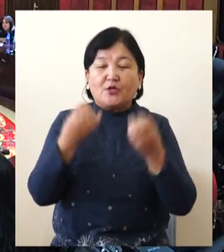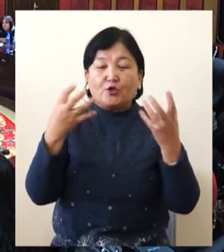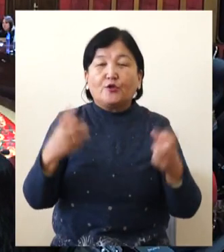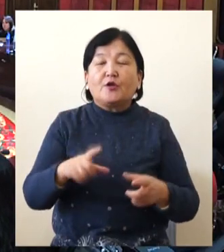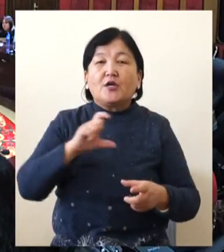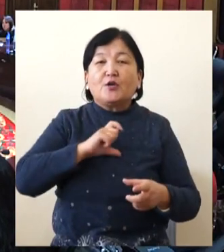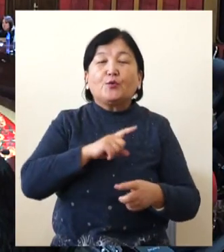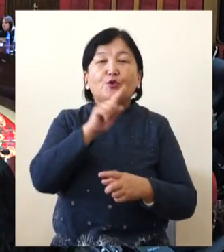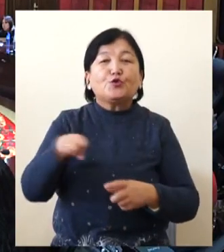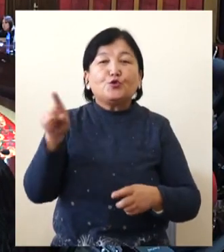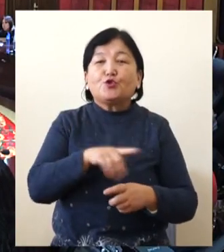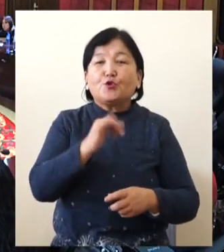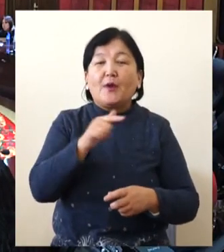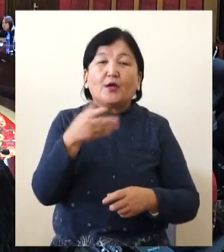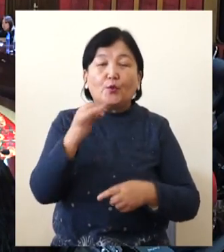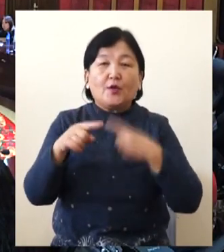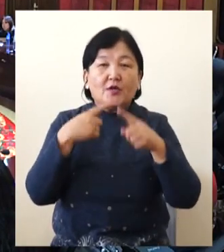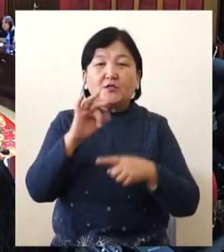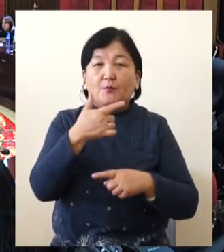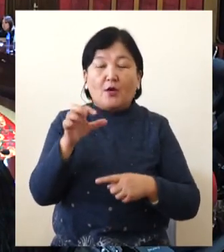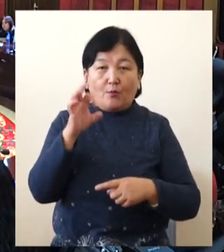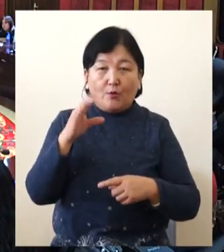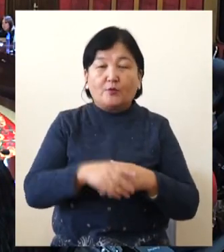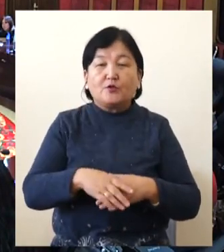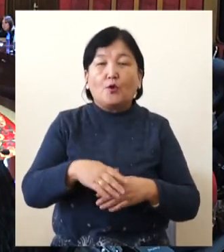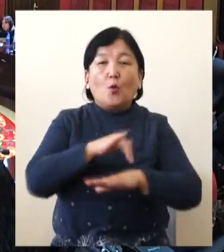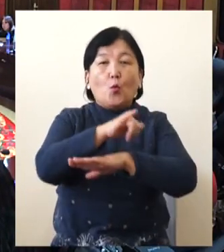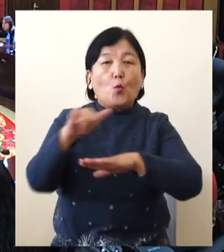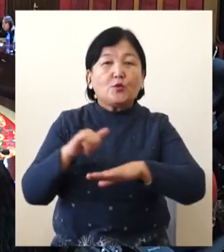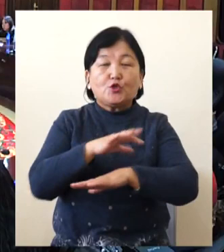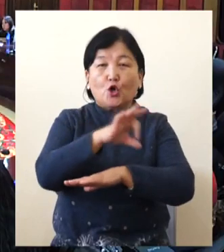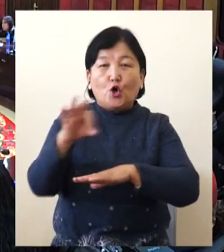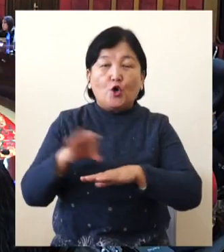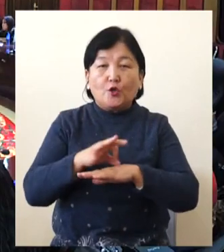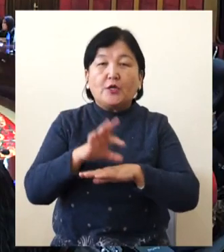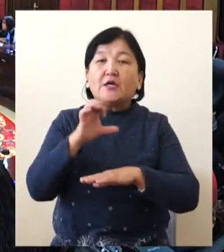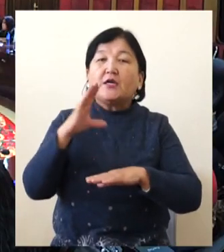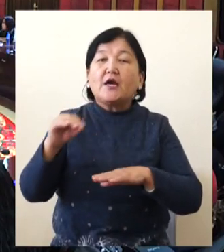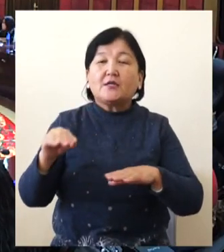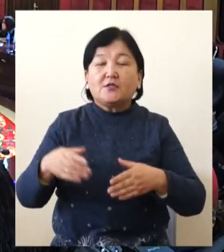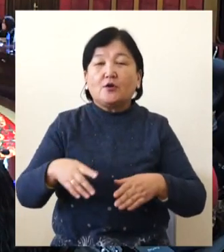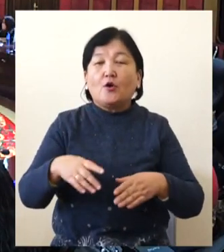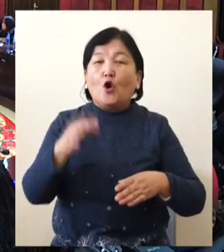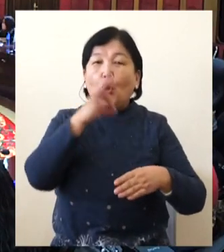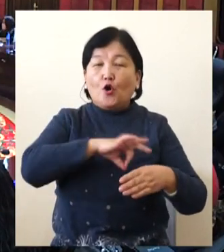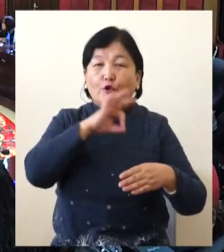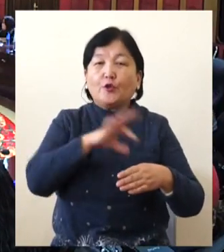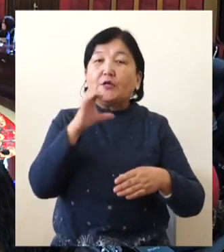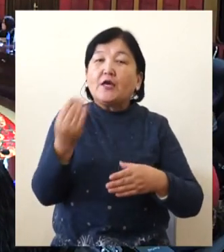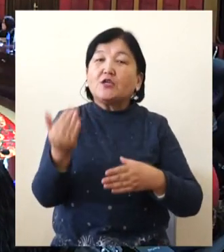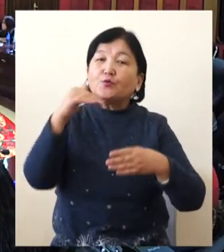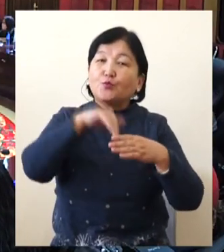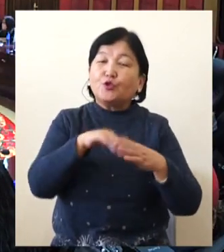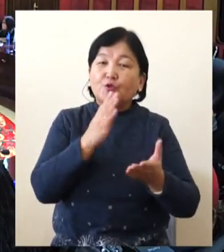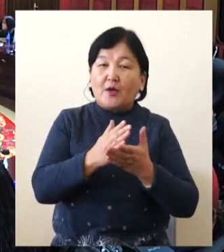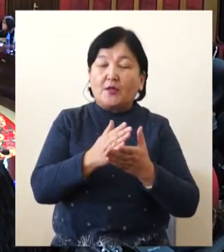эхлэлчтэй хэлсэн бол ямар татвар болж өгөх вэ? Одоо улс орнд одоо мөнгөний яаж үрчжээ? Орхон яаж